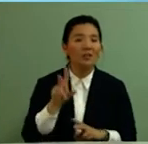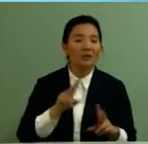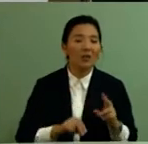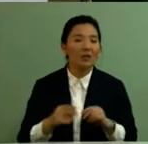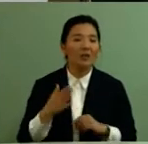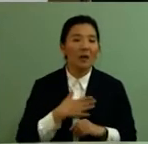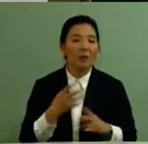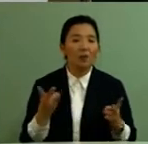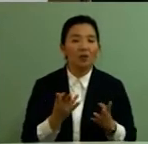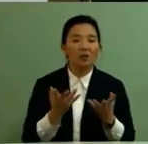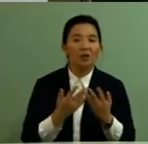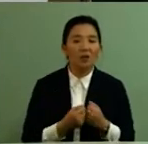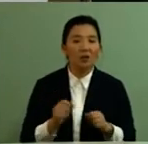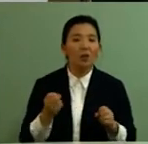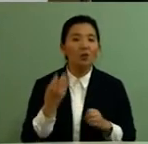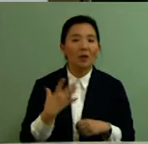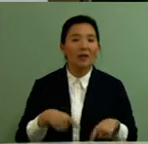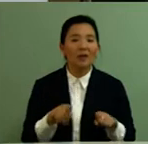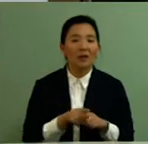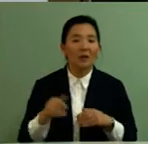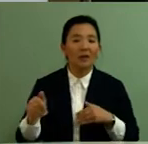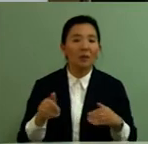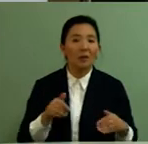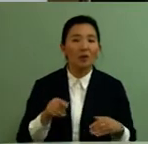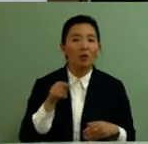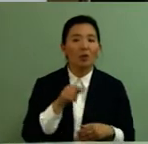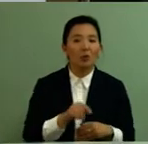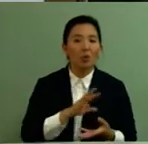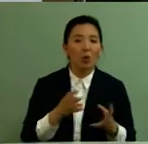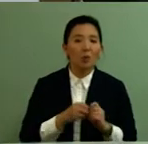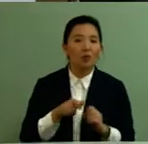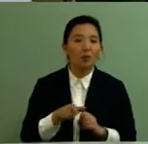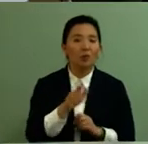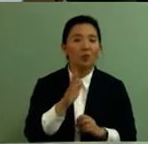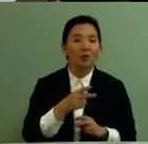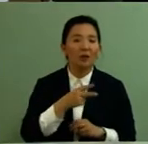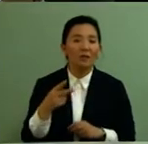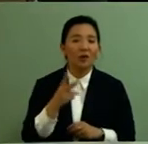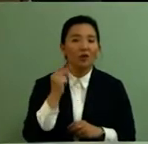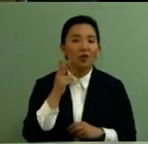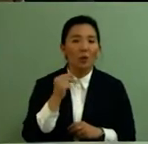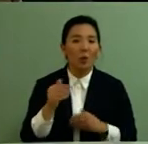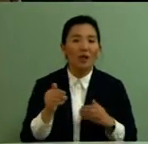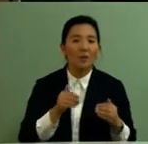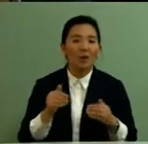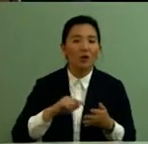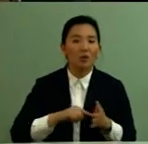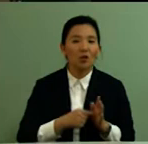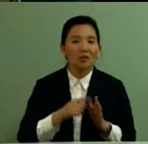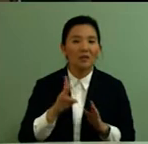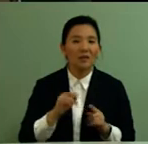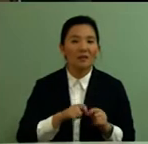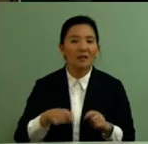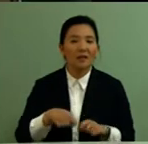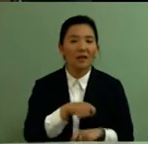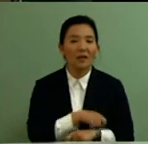значит, нам надо рассчитать, сколько таких колебаний. То есть общий путь будет равен число колебаний умножить на расстояние